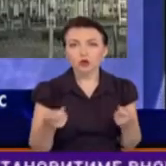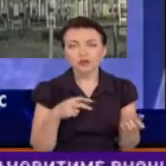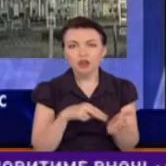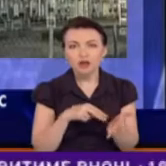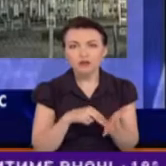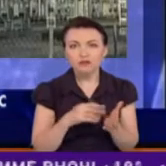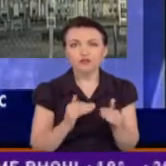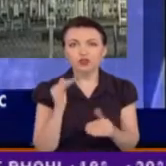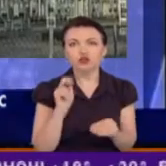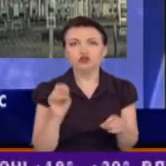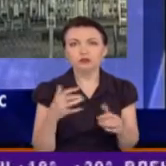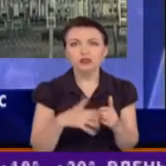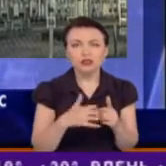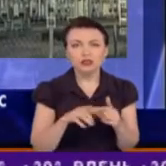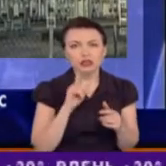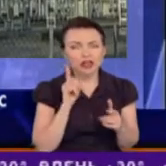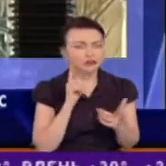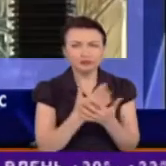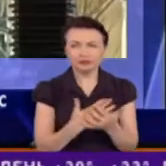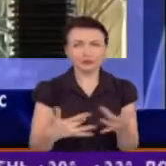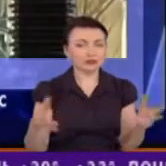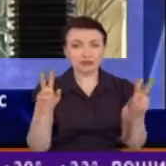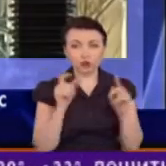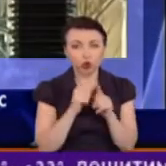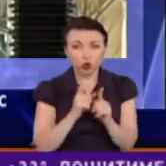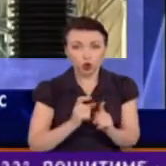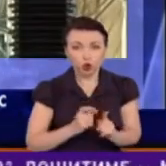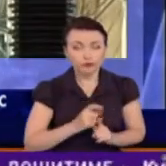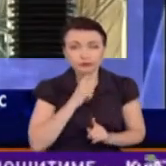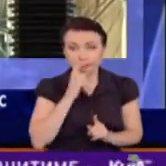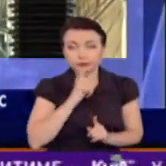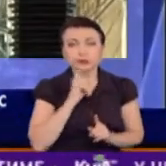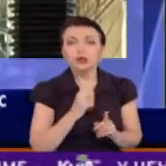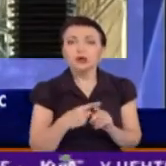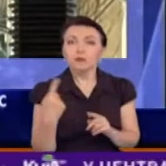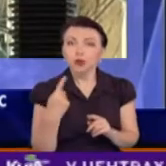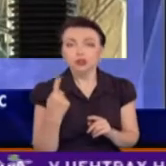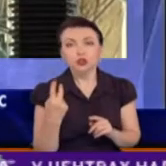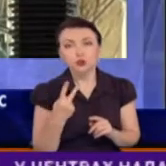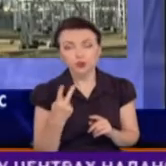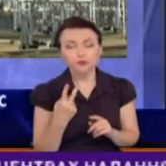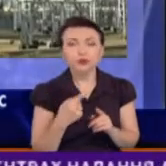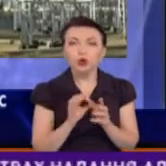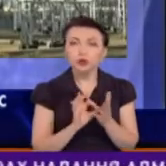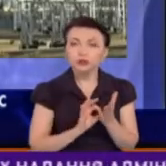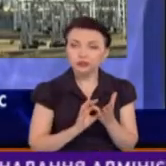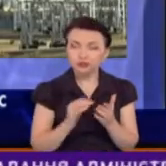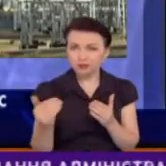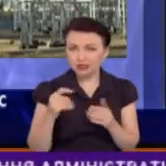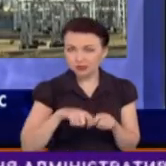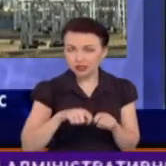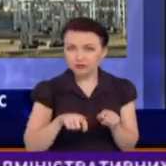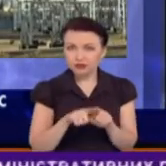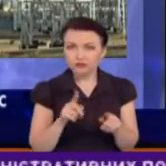вищі, ніж середні на ринку, зелені. Господи, так багато термінів. На перше і друге, за оцінками, потрібно від 70 до 90 мільярдів гривень на